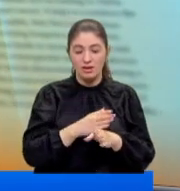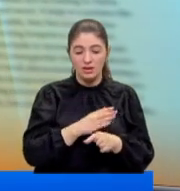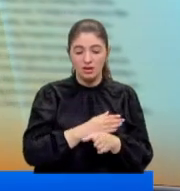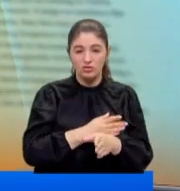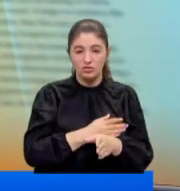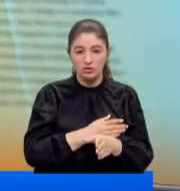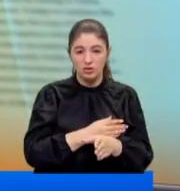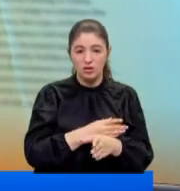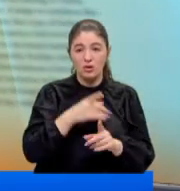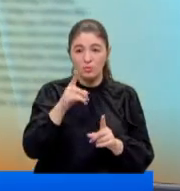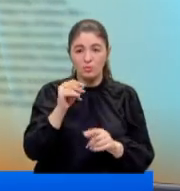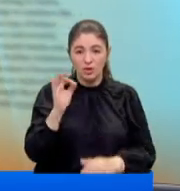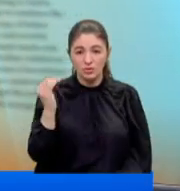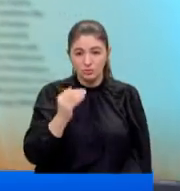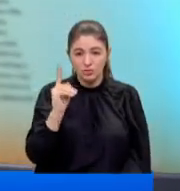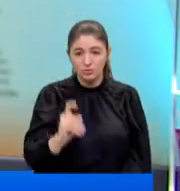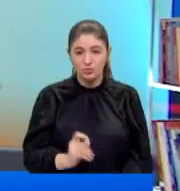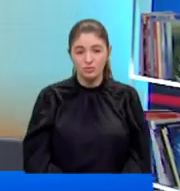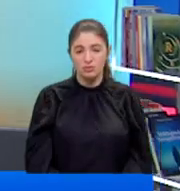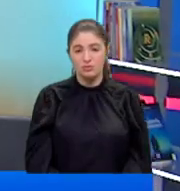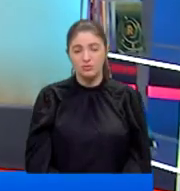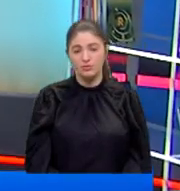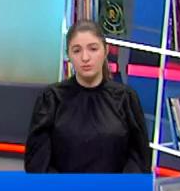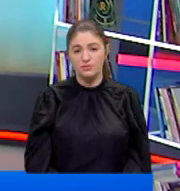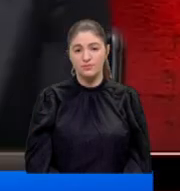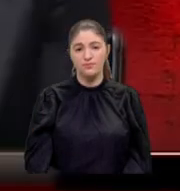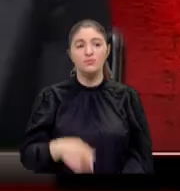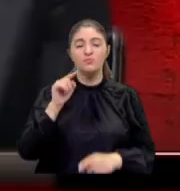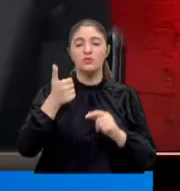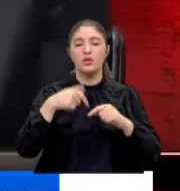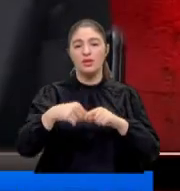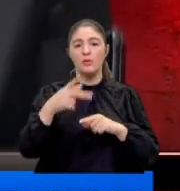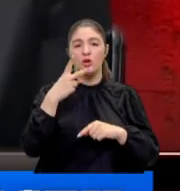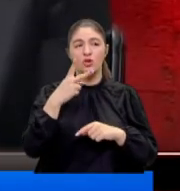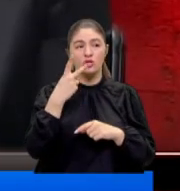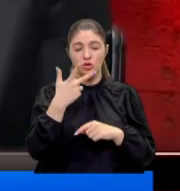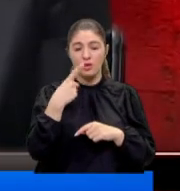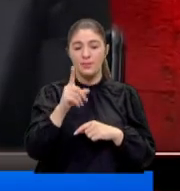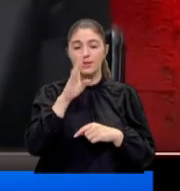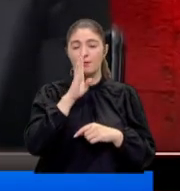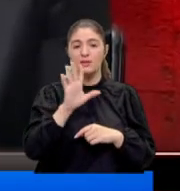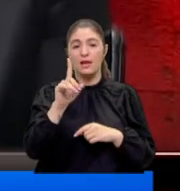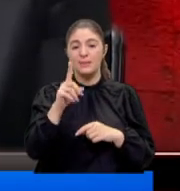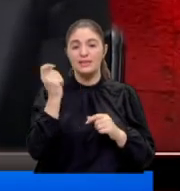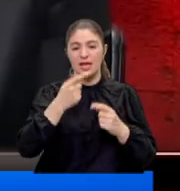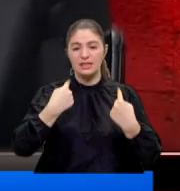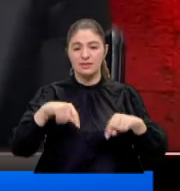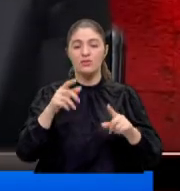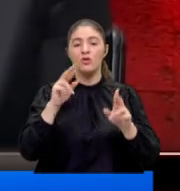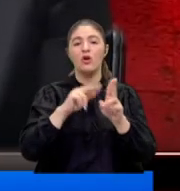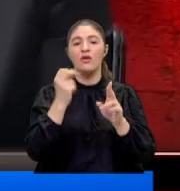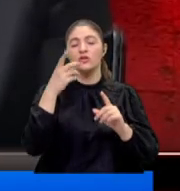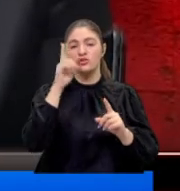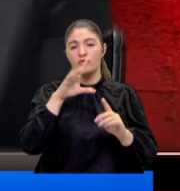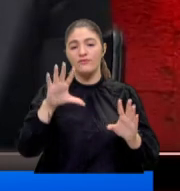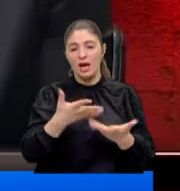vatandaşlığını bu kadar ucuz mudur Evet bugün itibariyle 3451 tane sınıfınız kuvvet